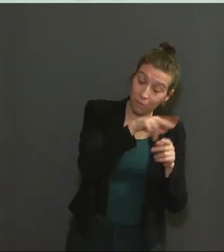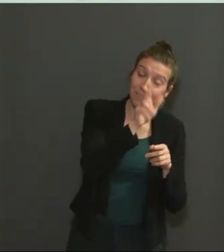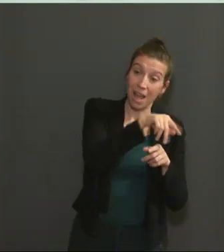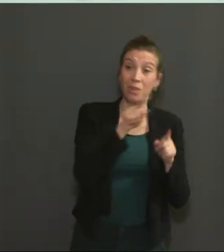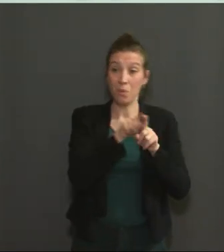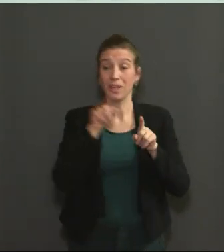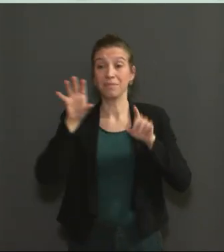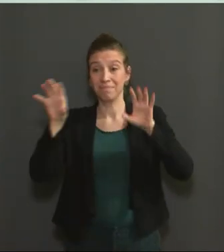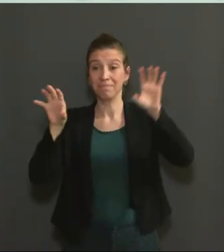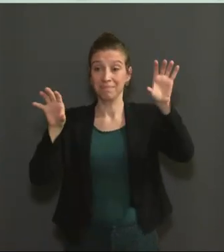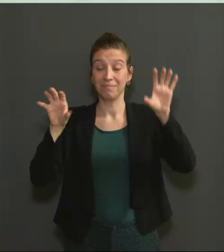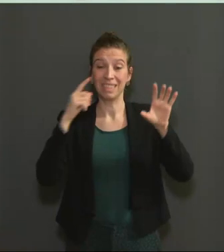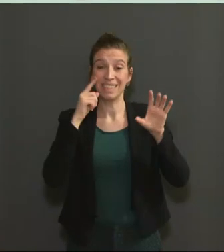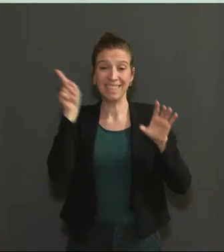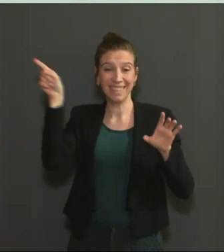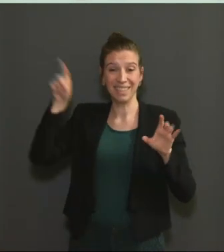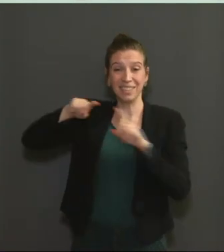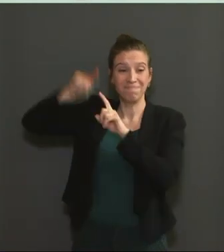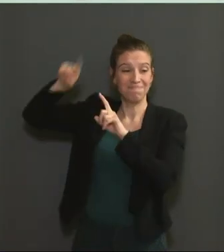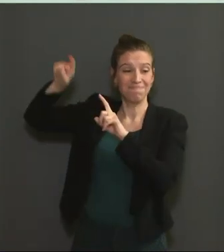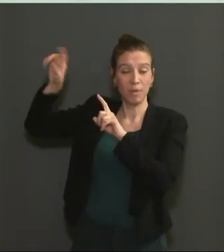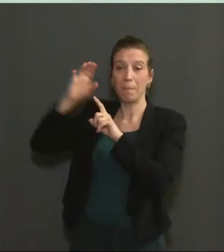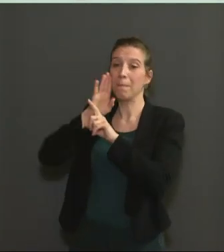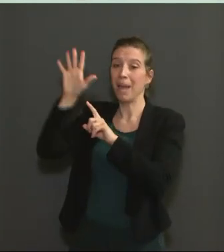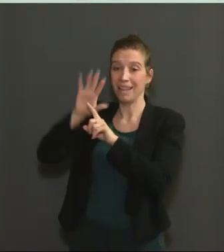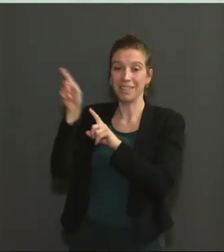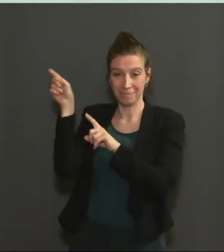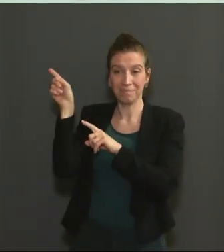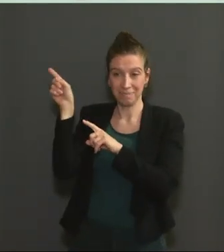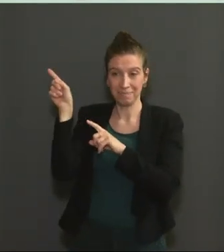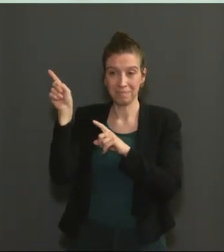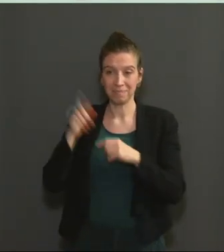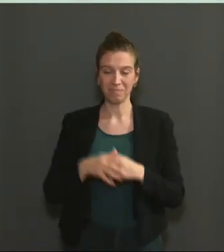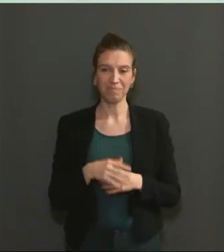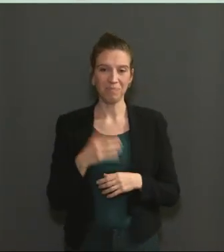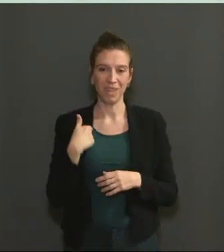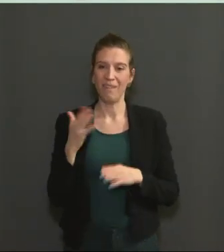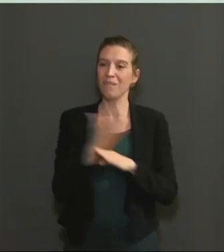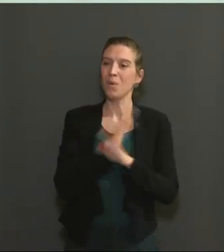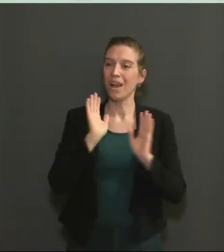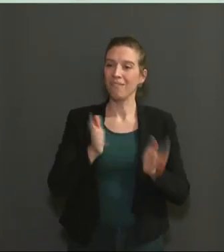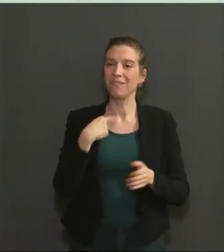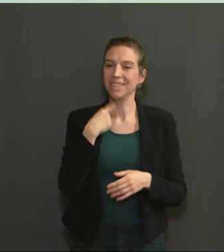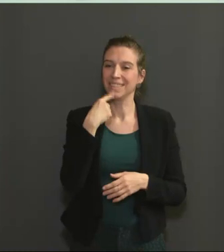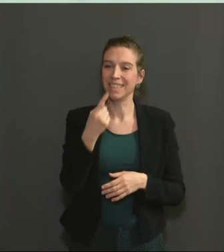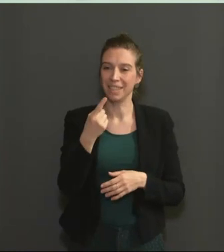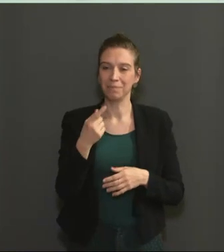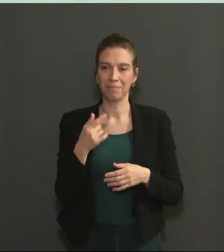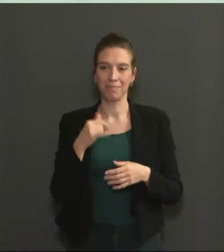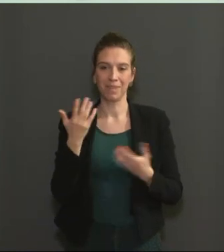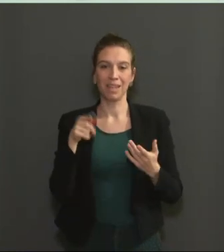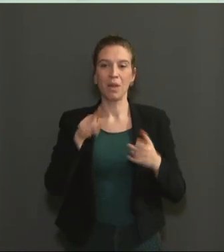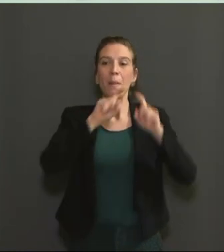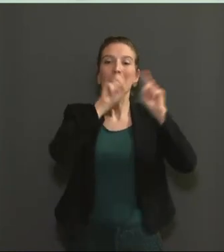zien en zoals eerder vermeld zien we de toenames in deze provincies vooral bij kinderen en bij80